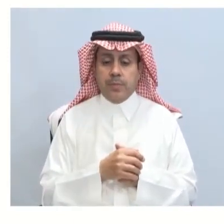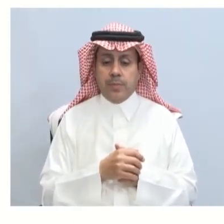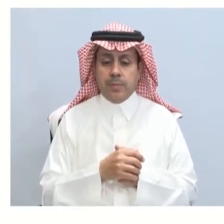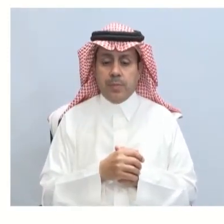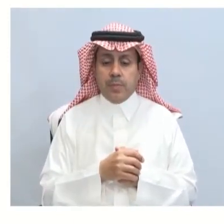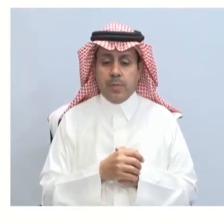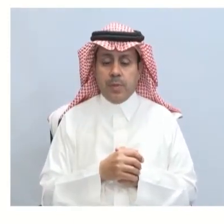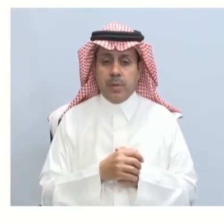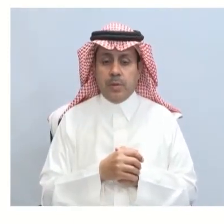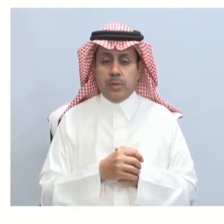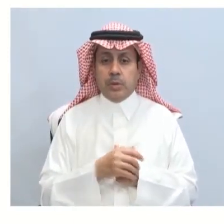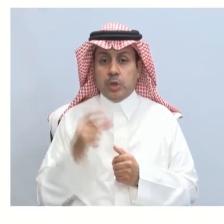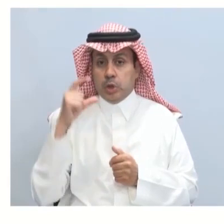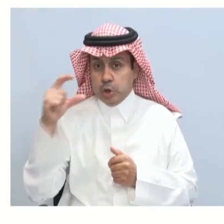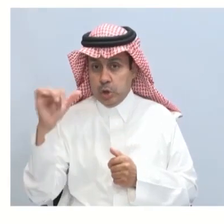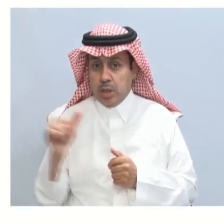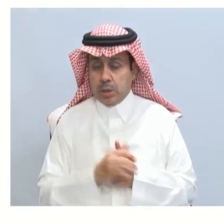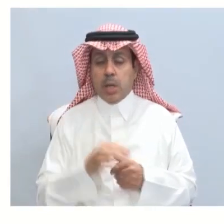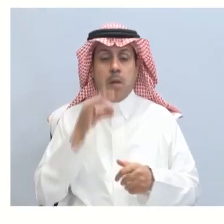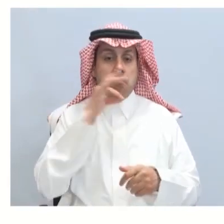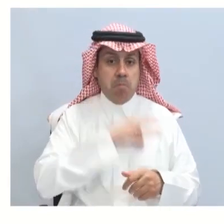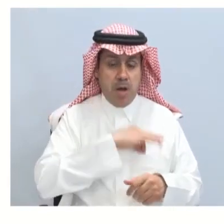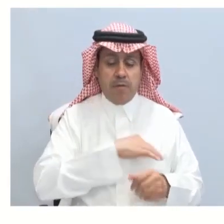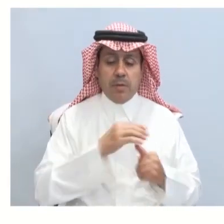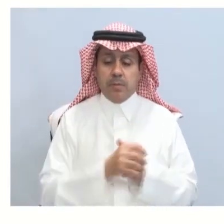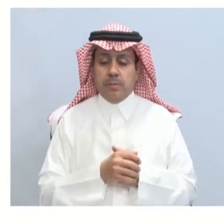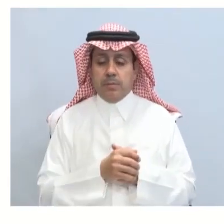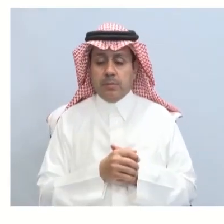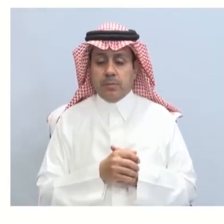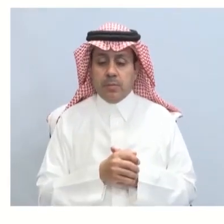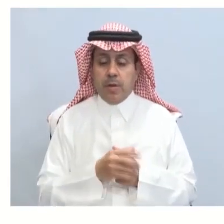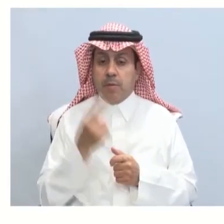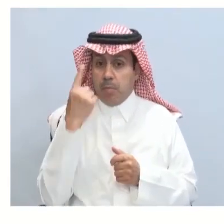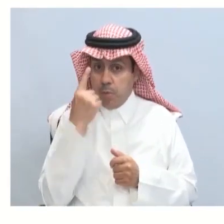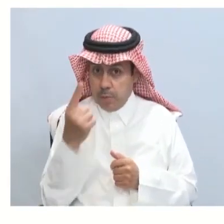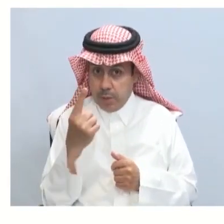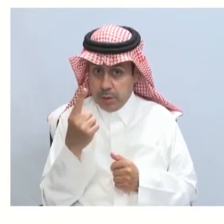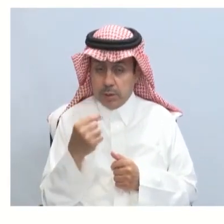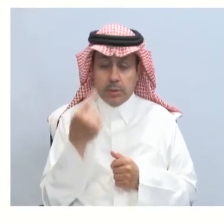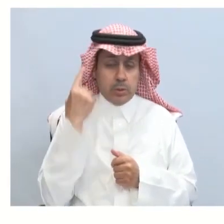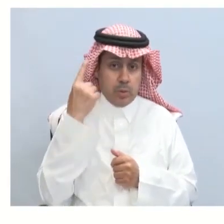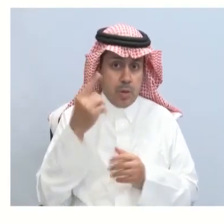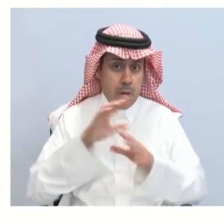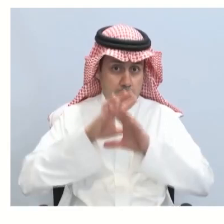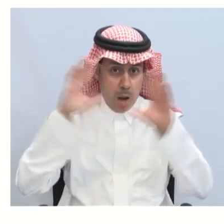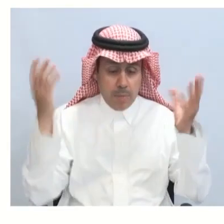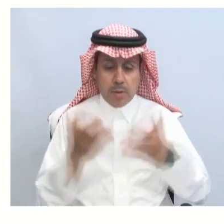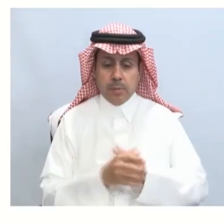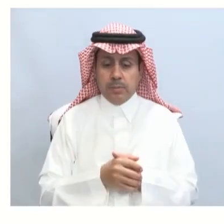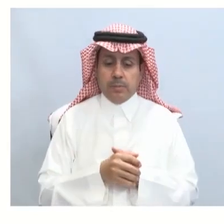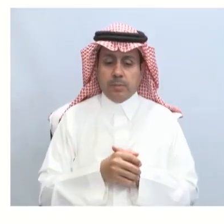كالاصنام انافعلا في كل منفعه ديه نفس